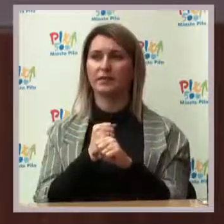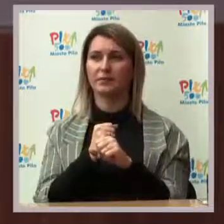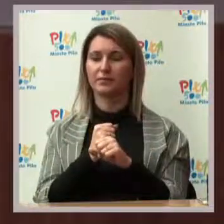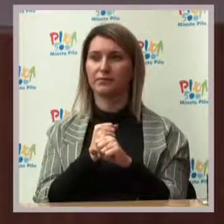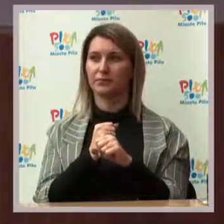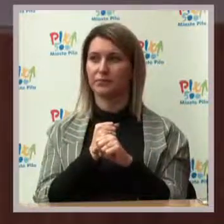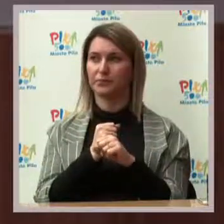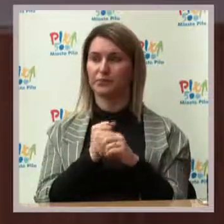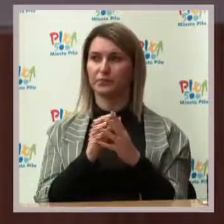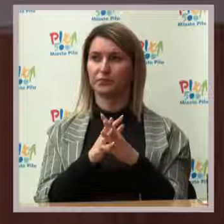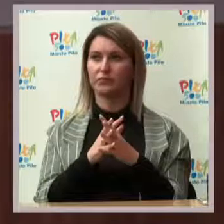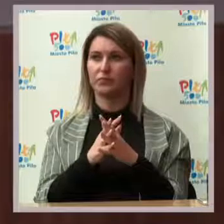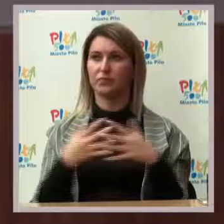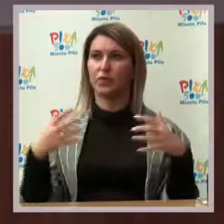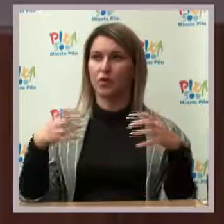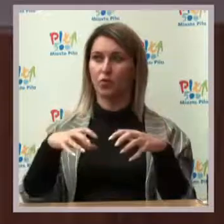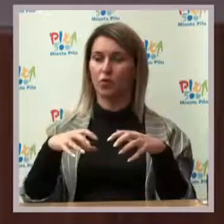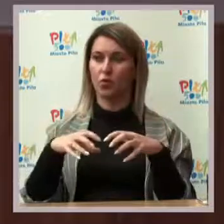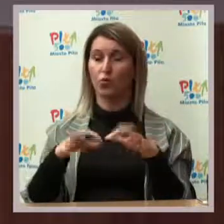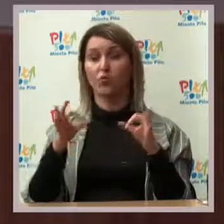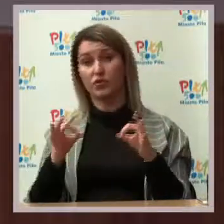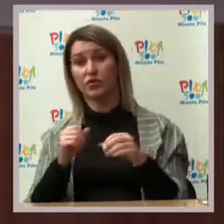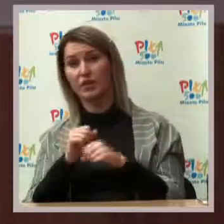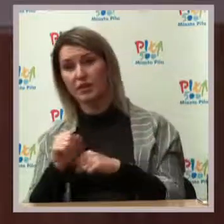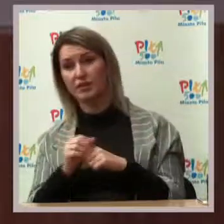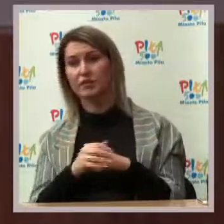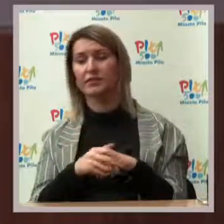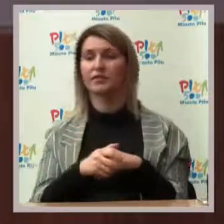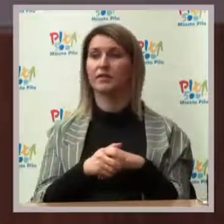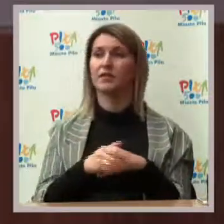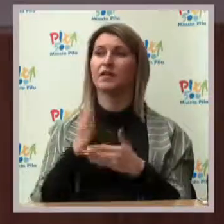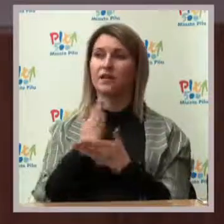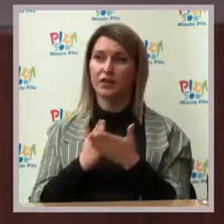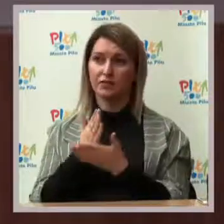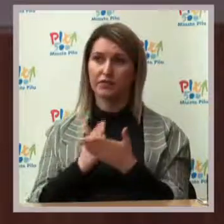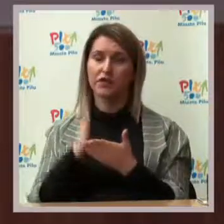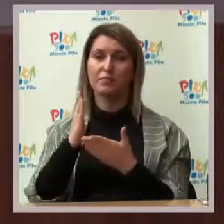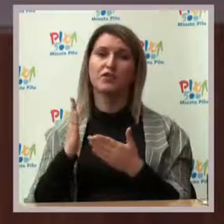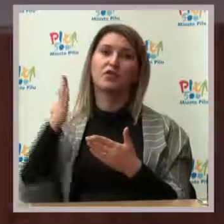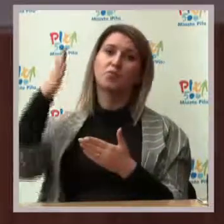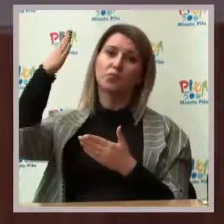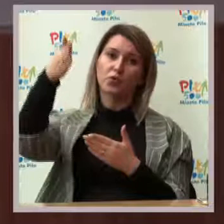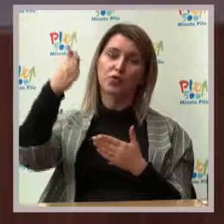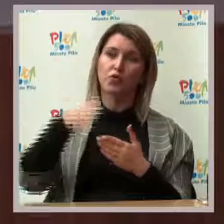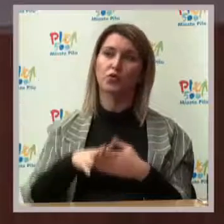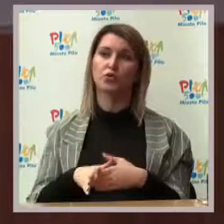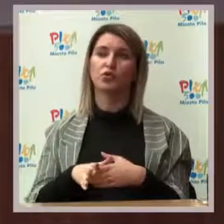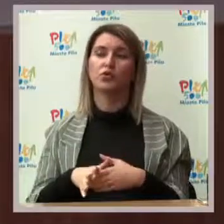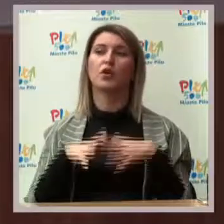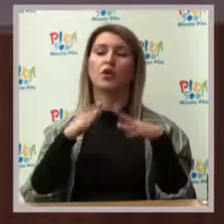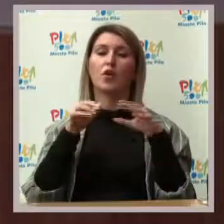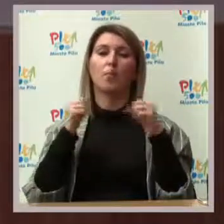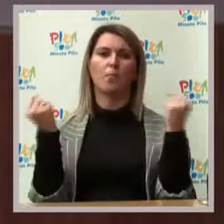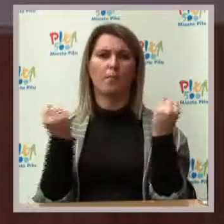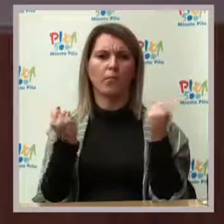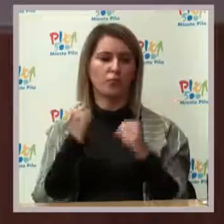zdecydowanej postawie klub dzisiaj istnieje i mam nadzieję, że uda mu się bardzo dzielnie walczyć